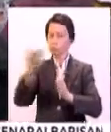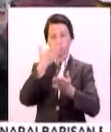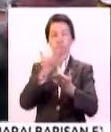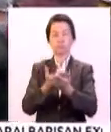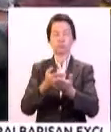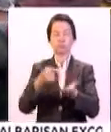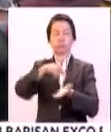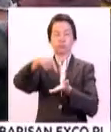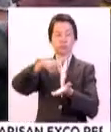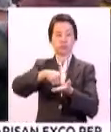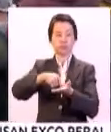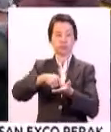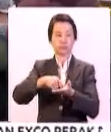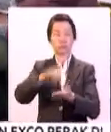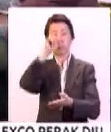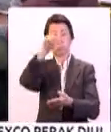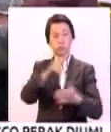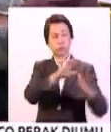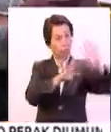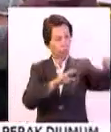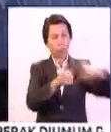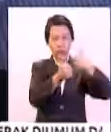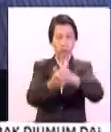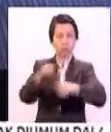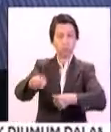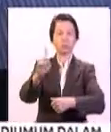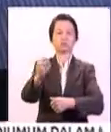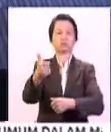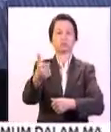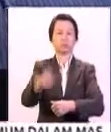adalah satu yang patut dicontohilah.